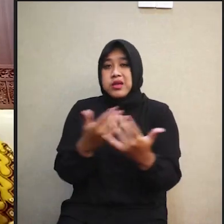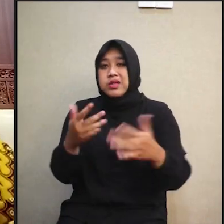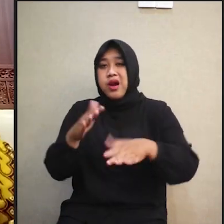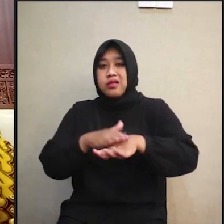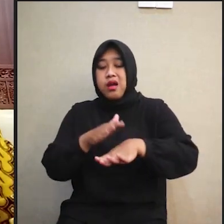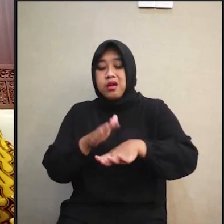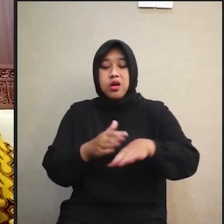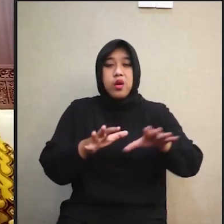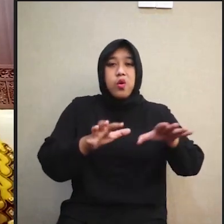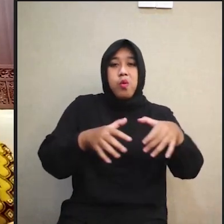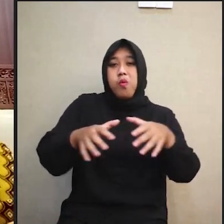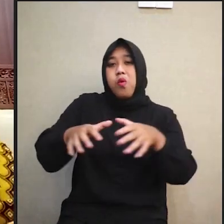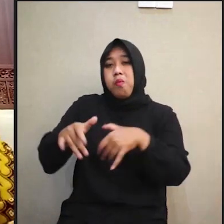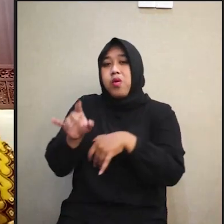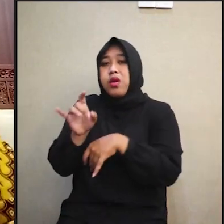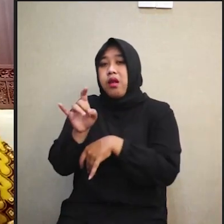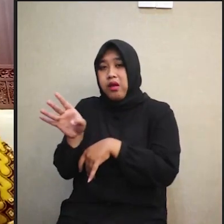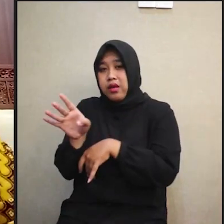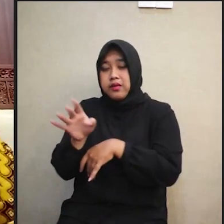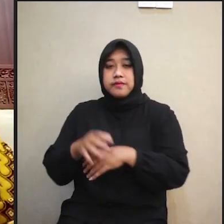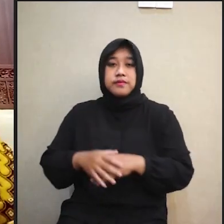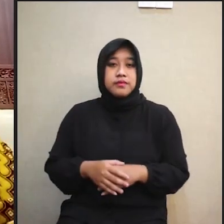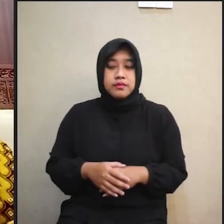yang lainnya ya